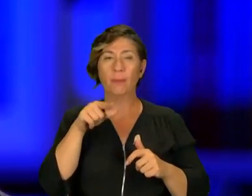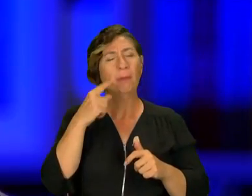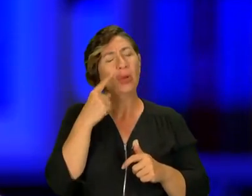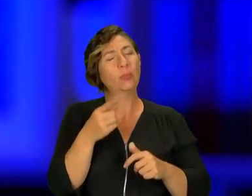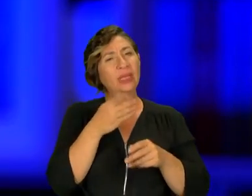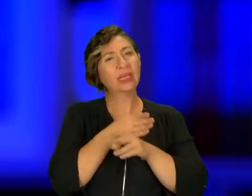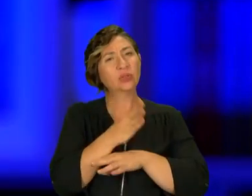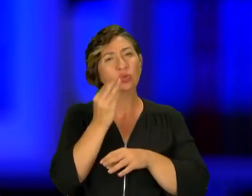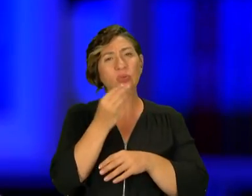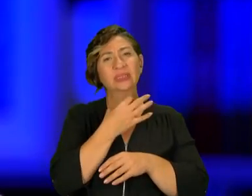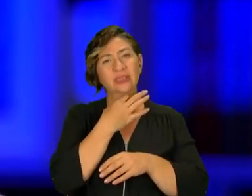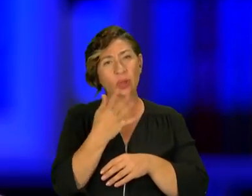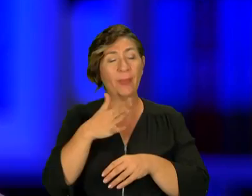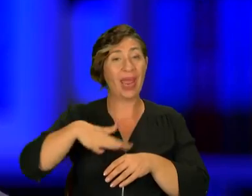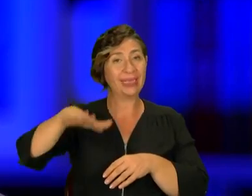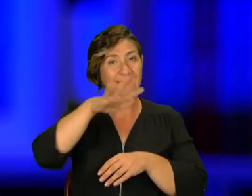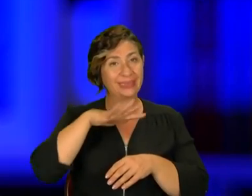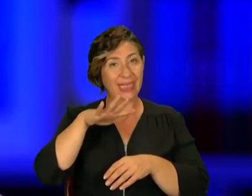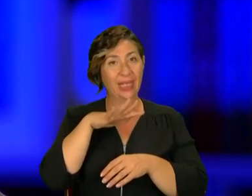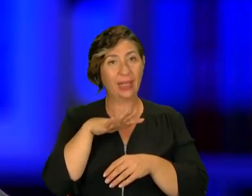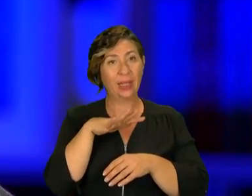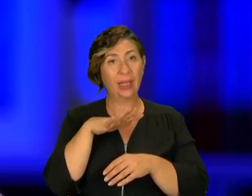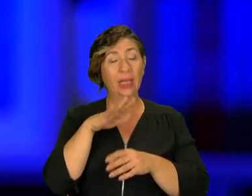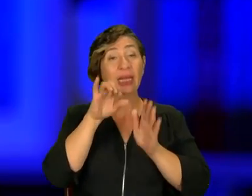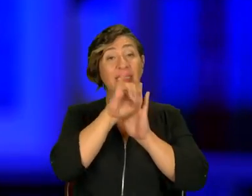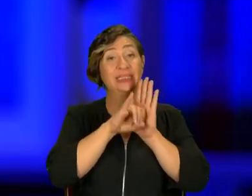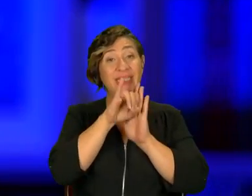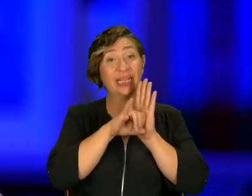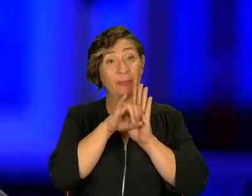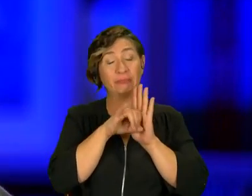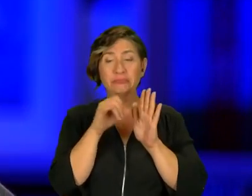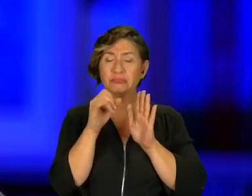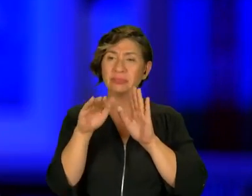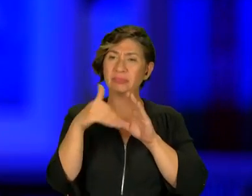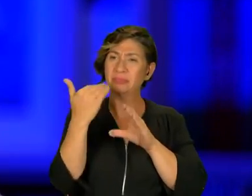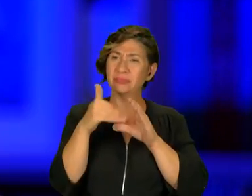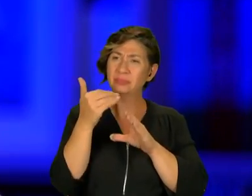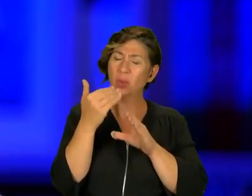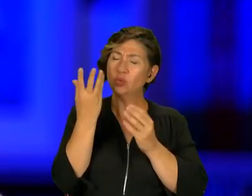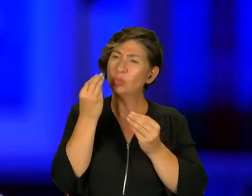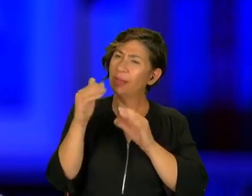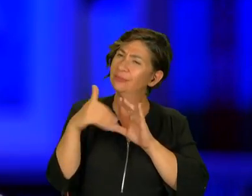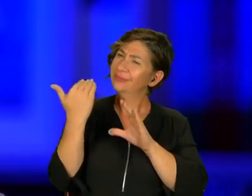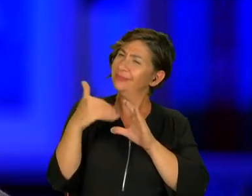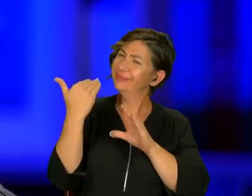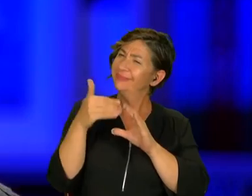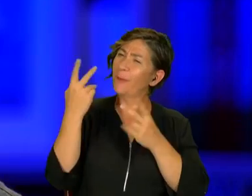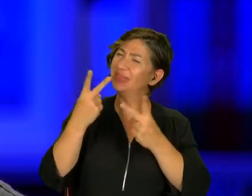Bugün gerçekten çok teşekkür ediyorum herkese. Instagram'da DM kutumu açıyorum. O kadar güzel şeyler alıyorum